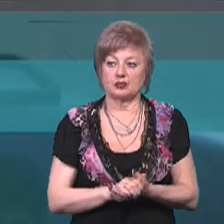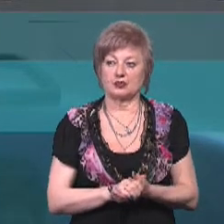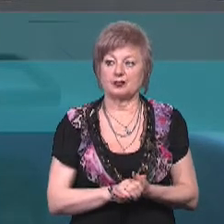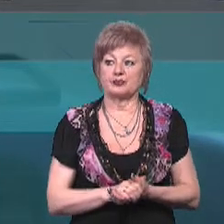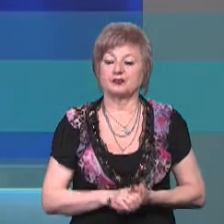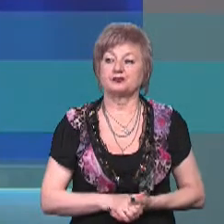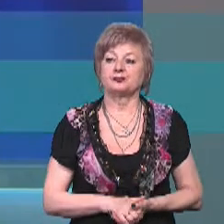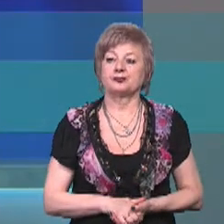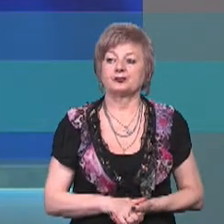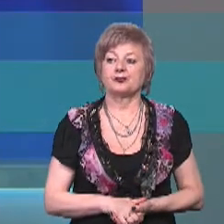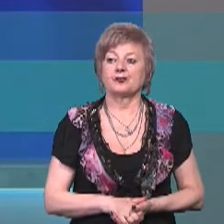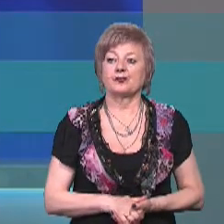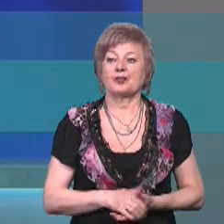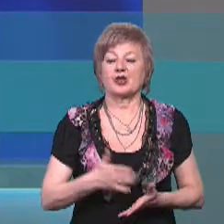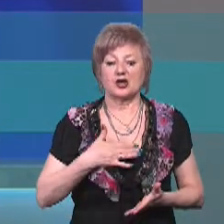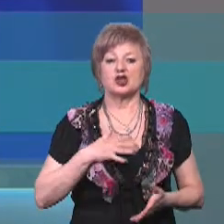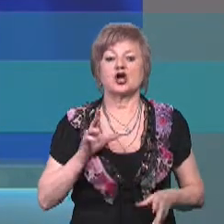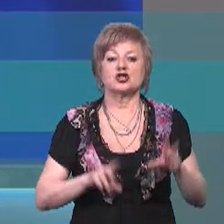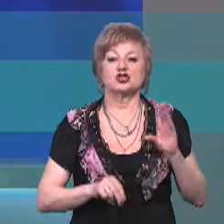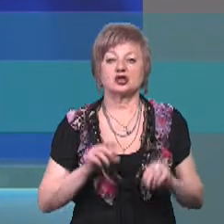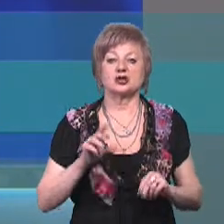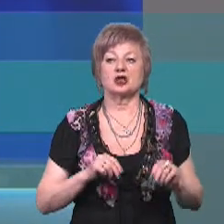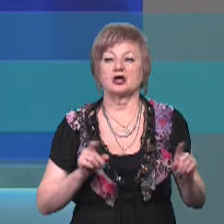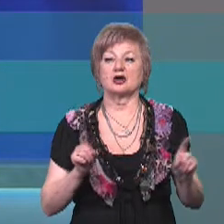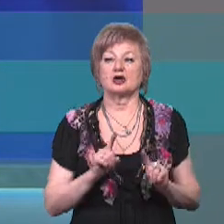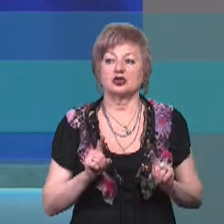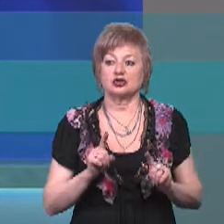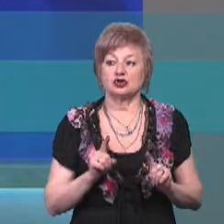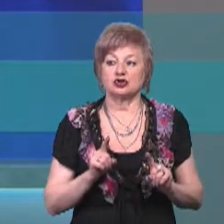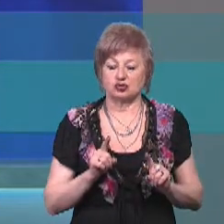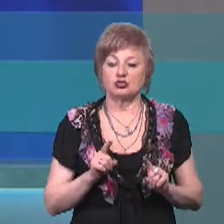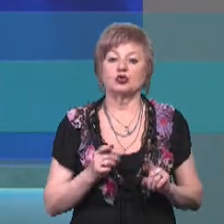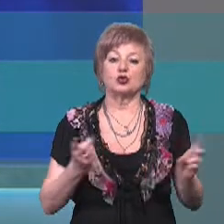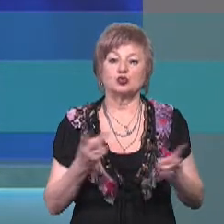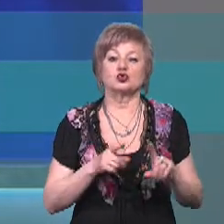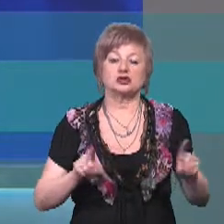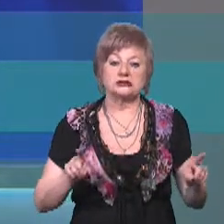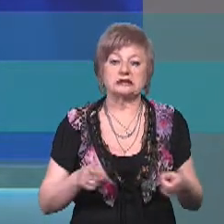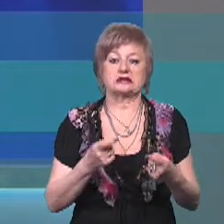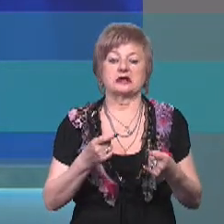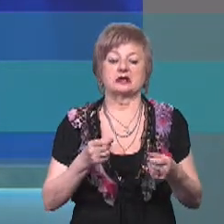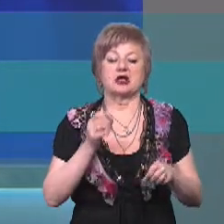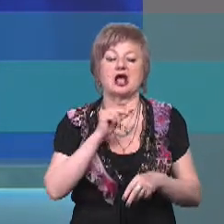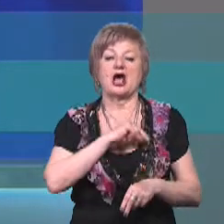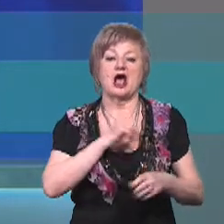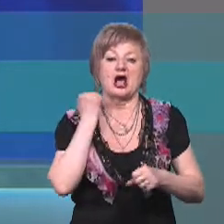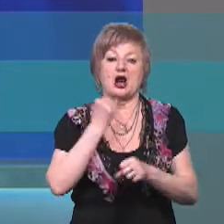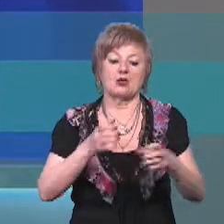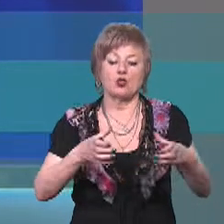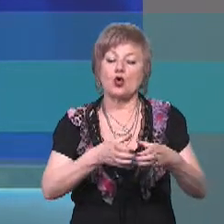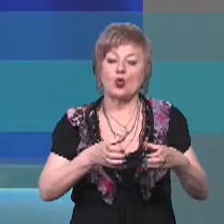широко, наприклад? Я вважаю, що доречним буде створення певних робочих груп, які будуть